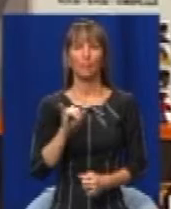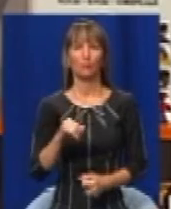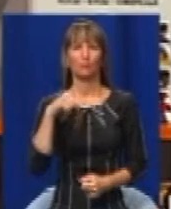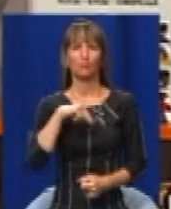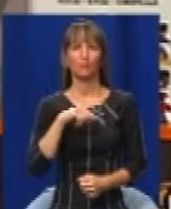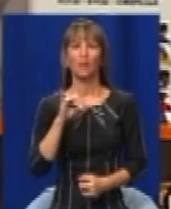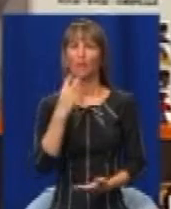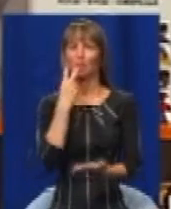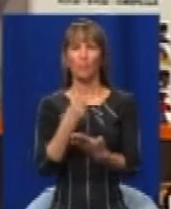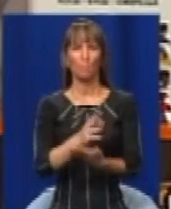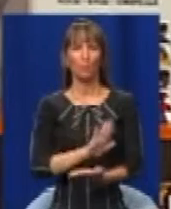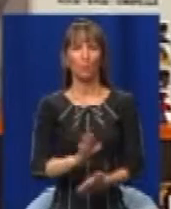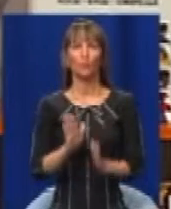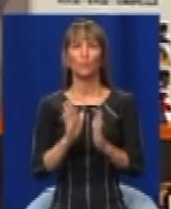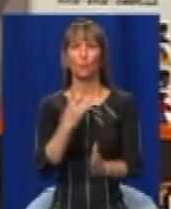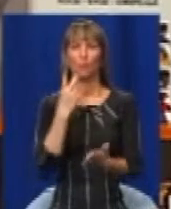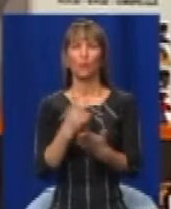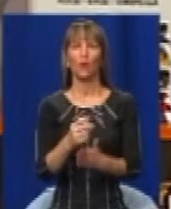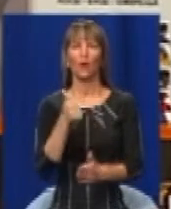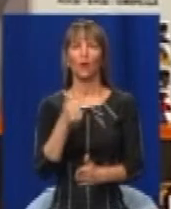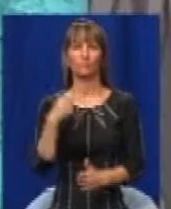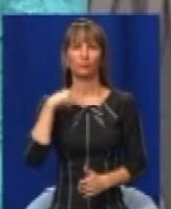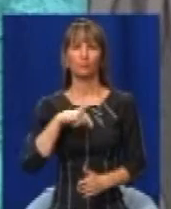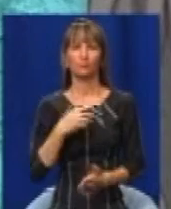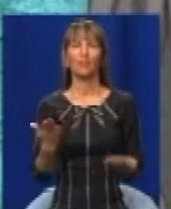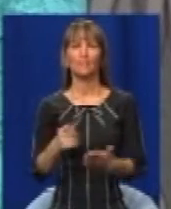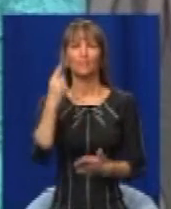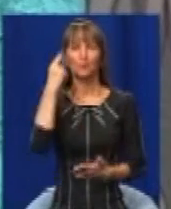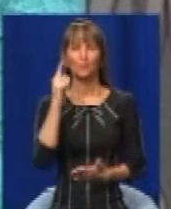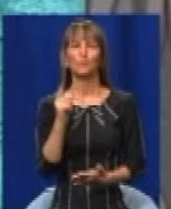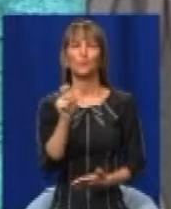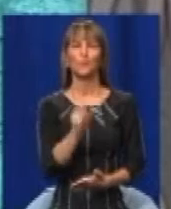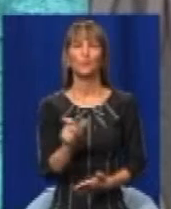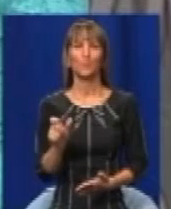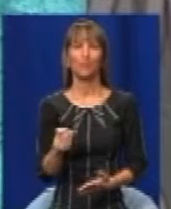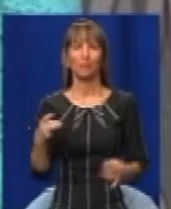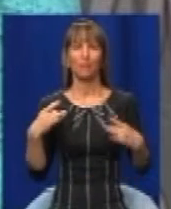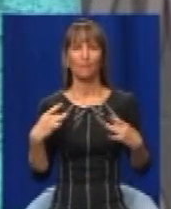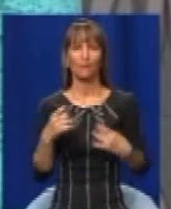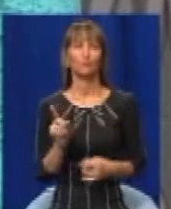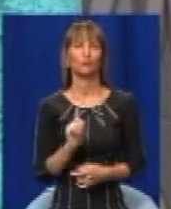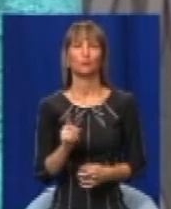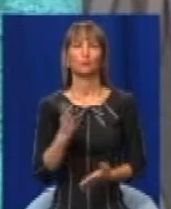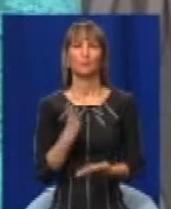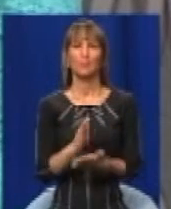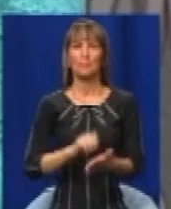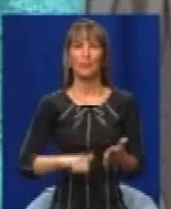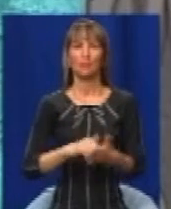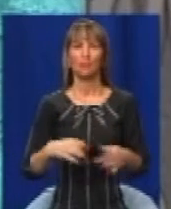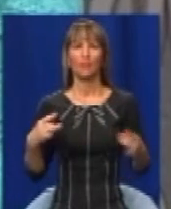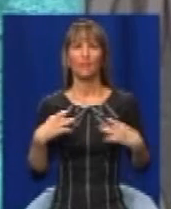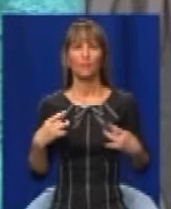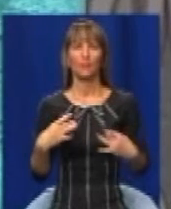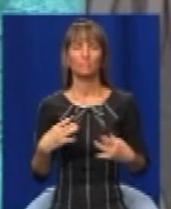и их не показывает, только показывает позитивные. А как ты думаешь, а чему люди, власне, нервуют? Что их спричиняет